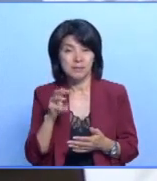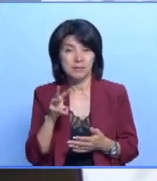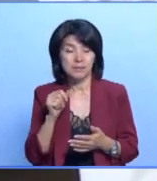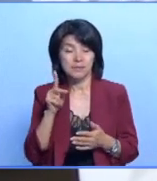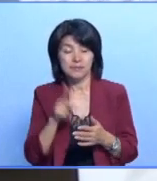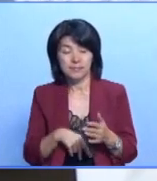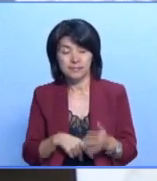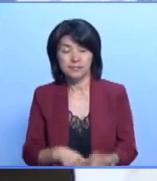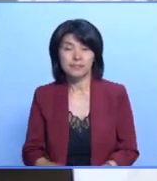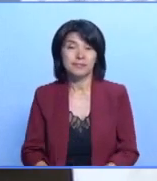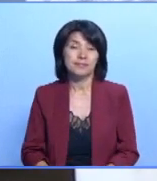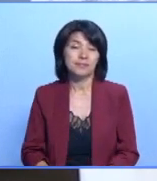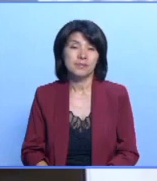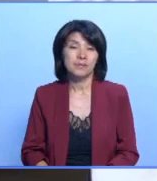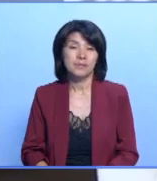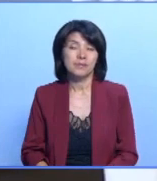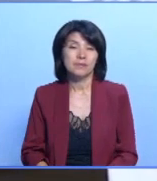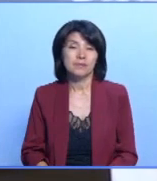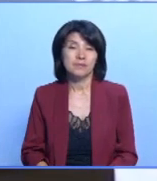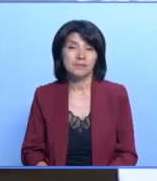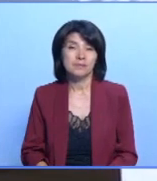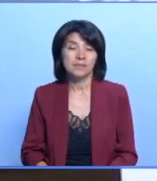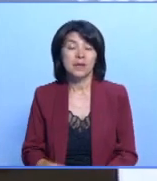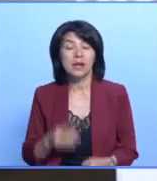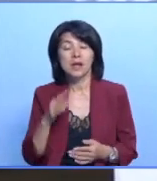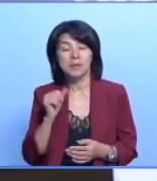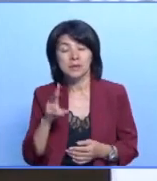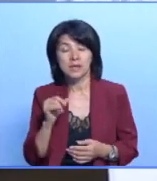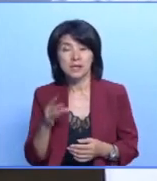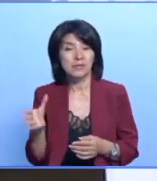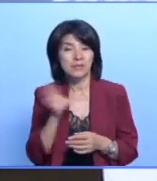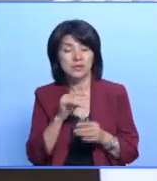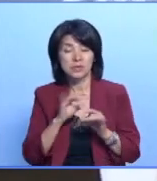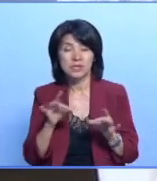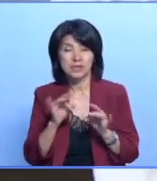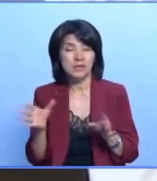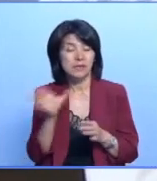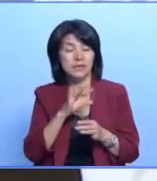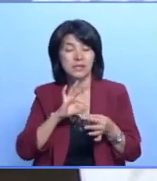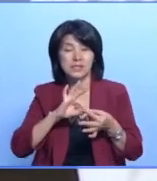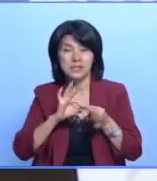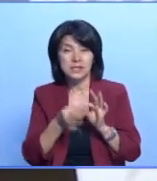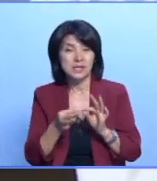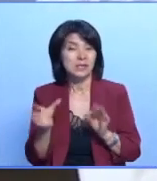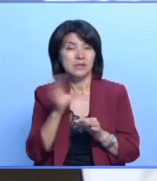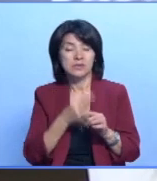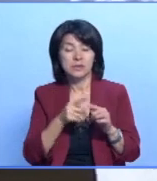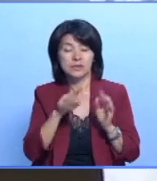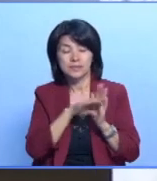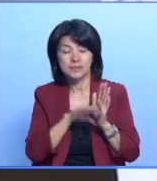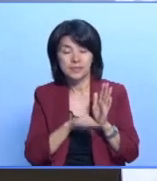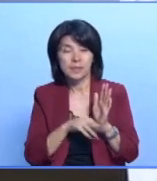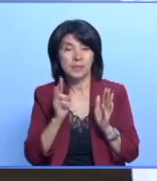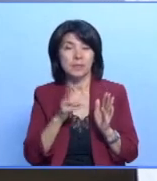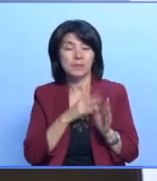Амантай Тойшибайулы рассказывает о распространении ислама в нашей области. Он постарался охватить все детали, будь то список мечетей, список святых, список тех, кто